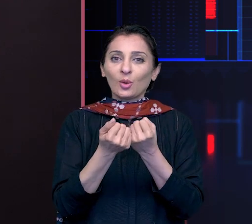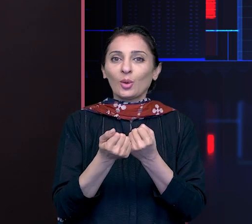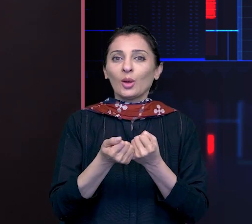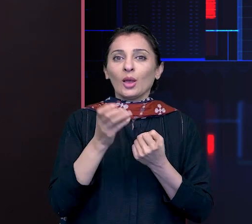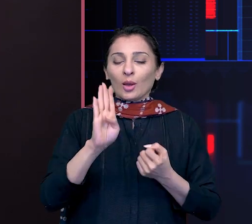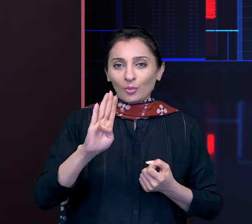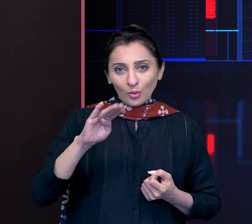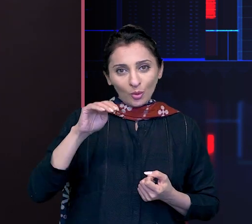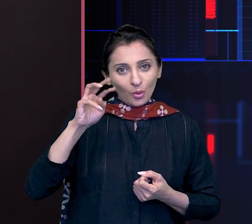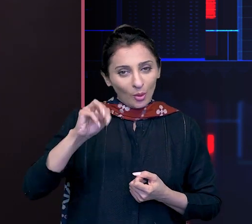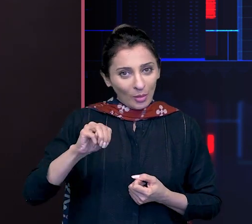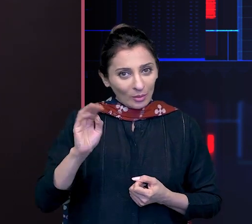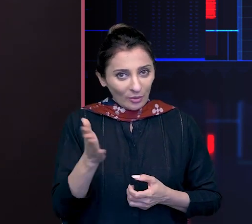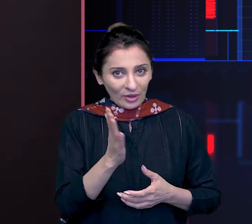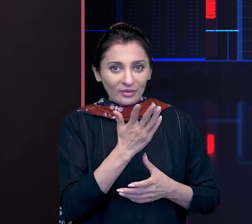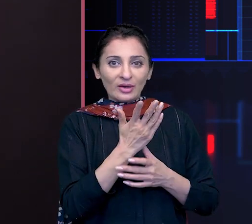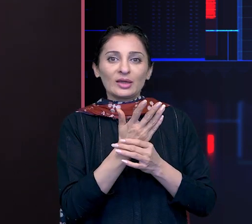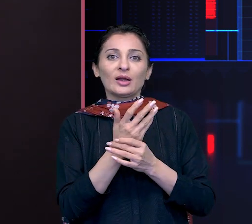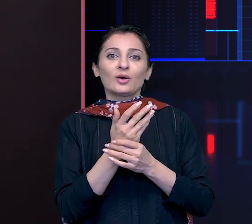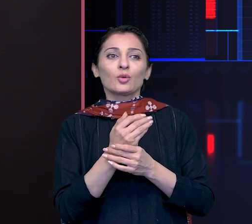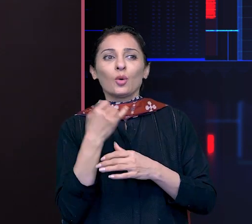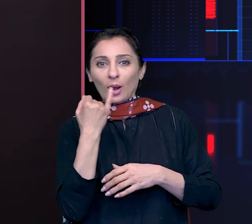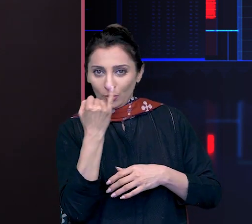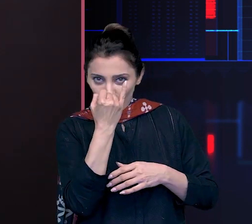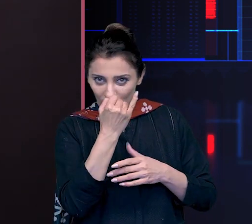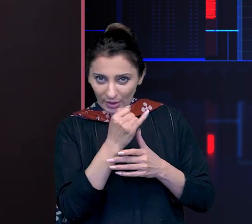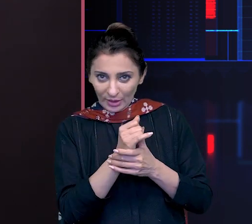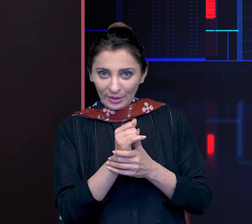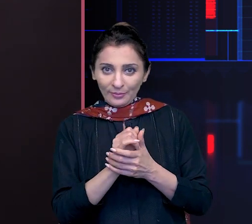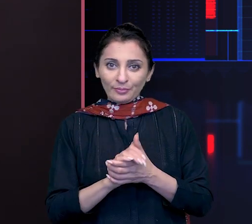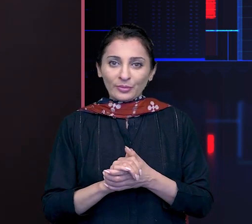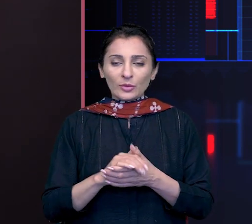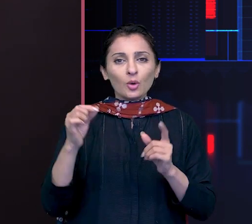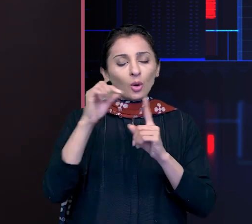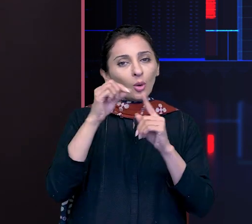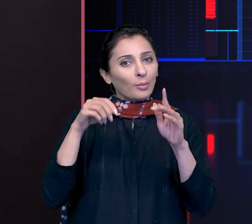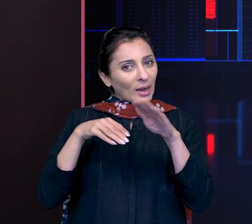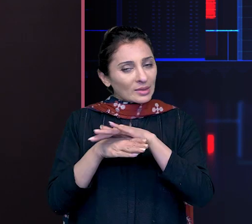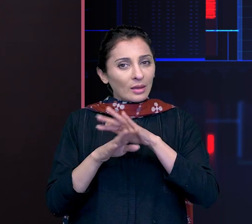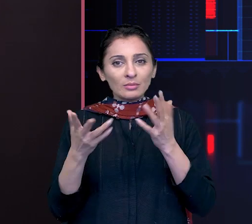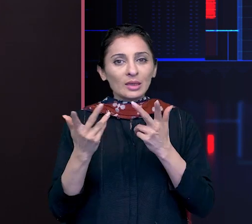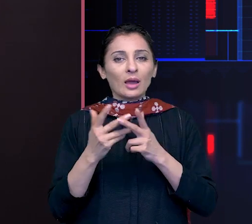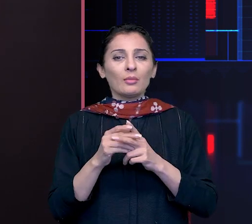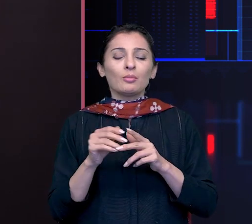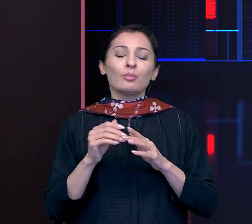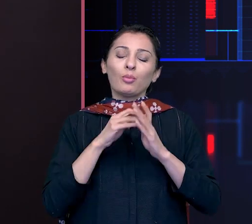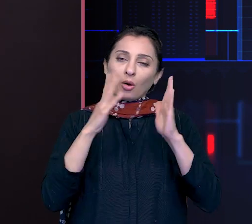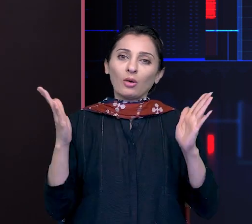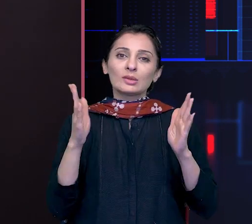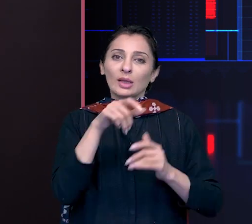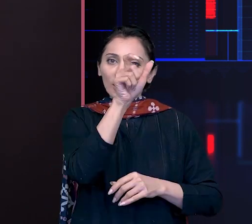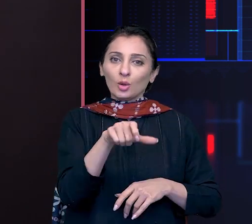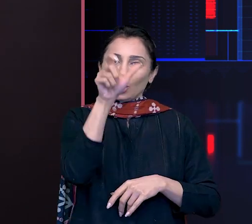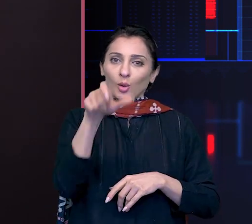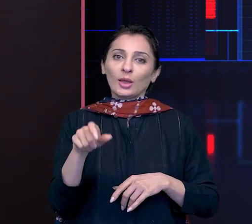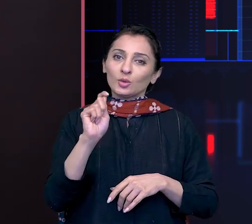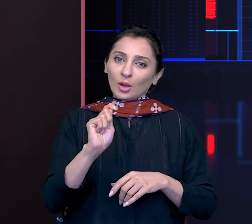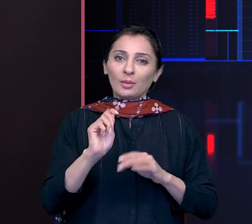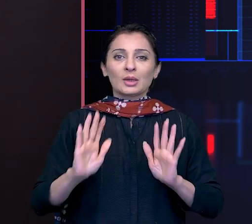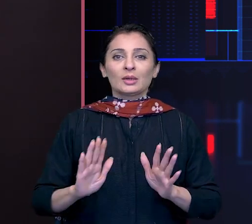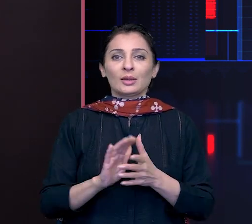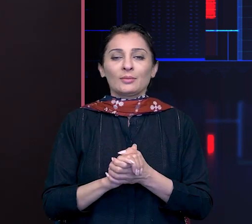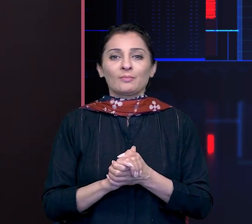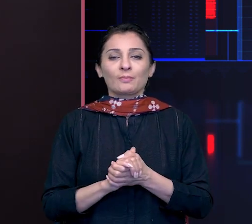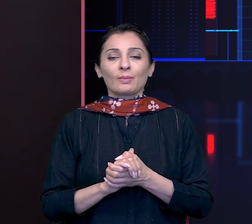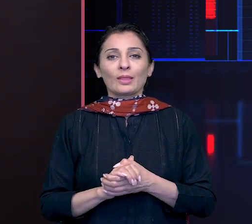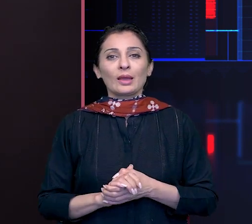آپ بلو ماربل, اسپیس ہیرو اور اس طرح کی اپرچونیٹیز کو ایکسپلور کریں. اگر آپ بات کریں کہ پاکستان میں کیا